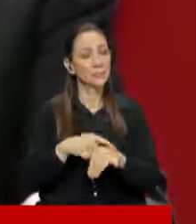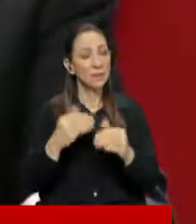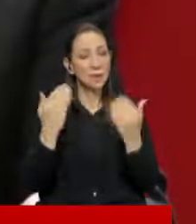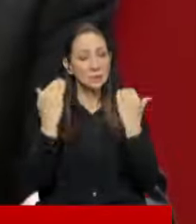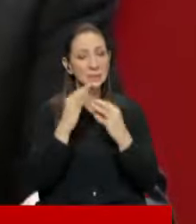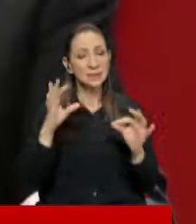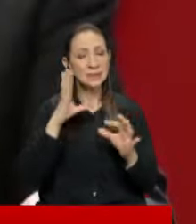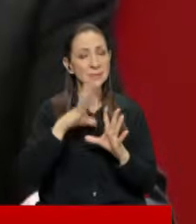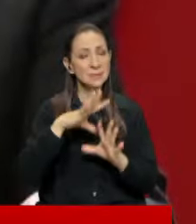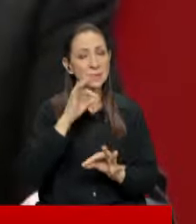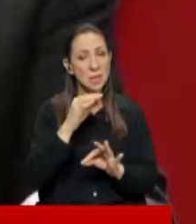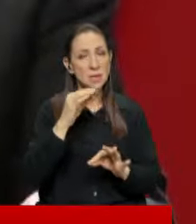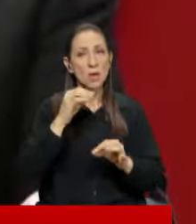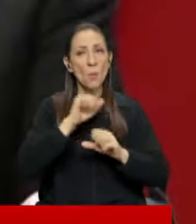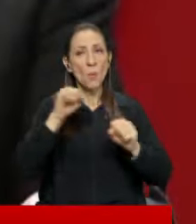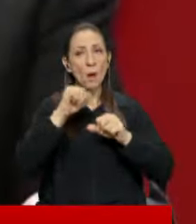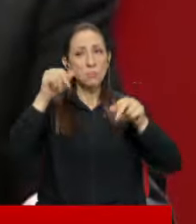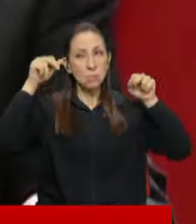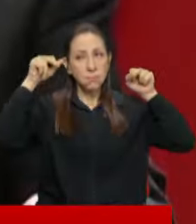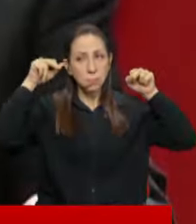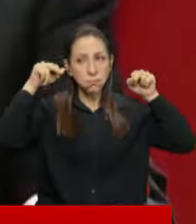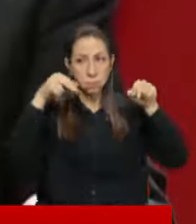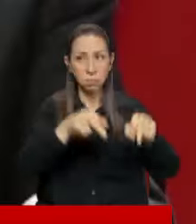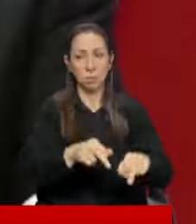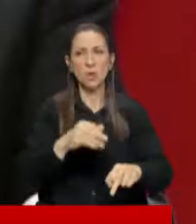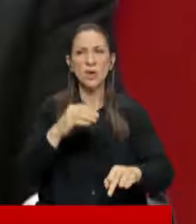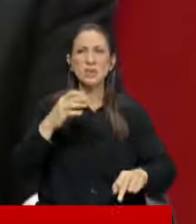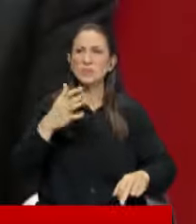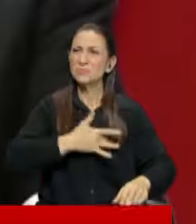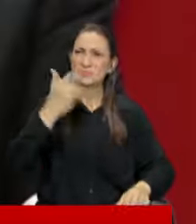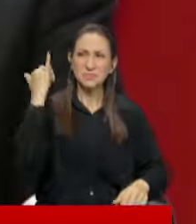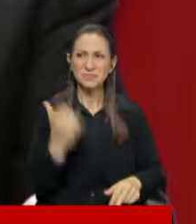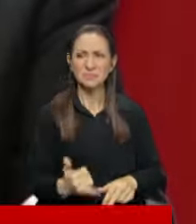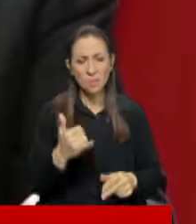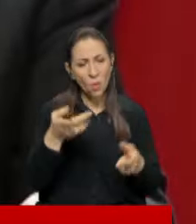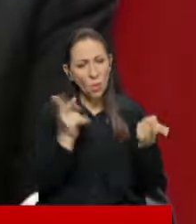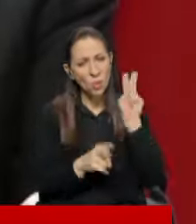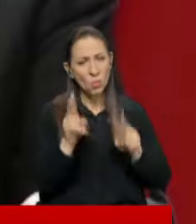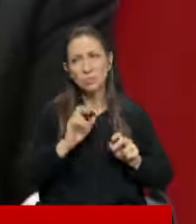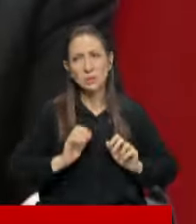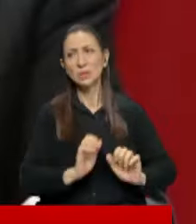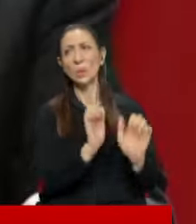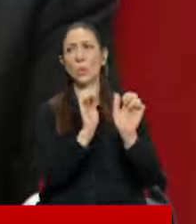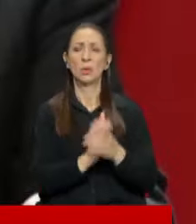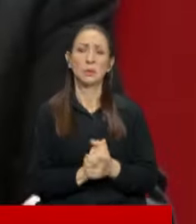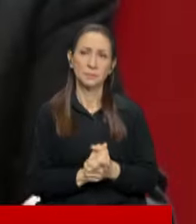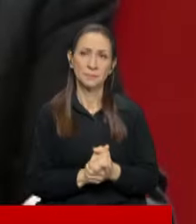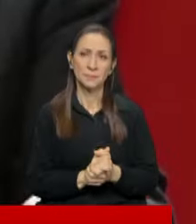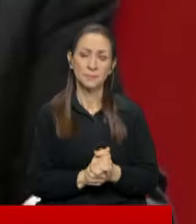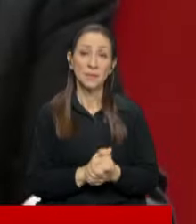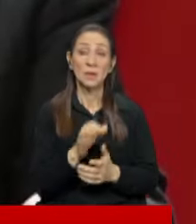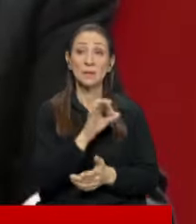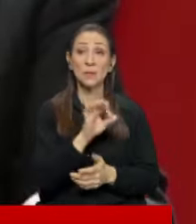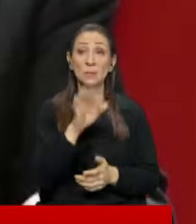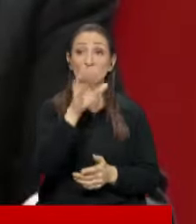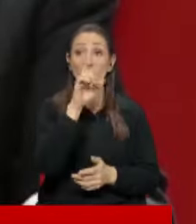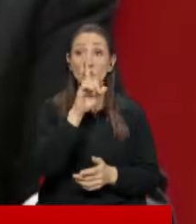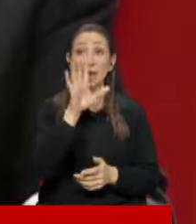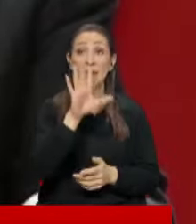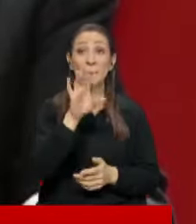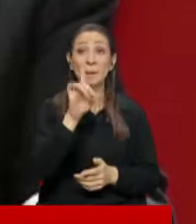insanların tepelerine bomba yağdırarak da vahşice katlediyor. Tam 151